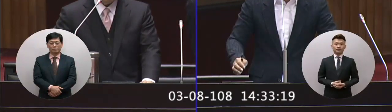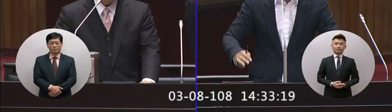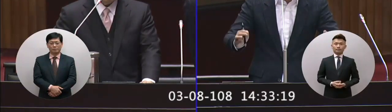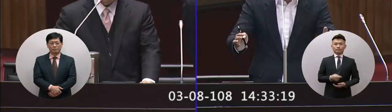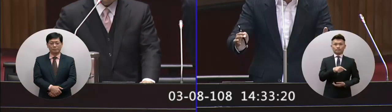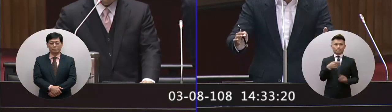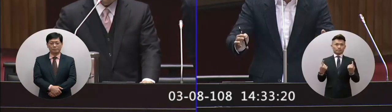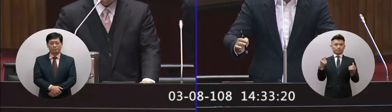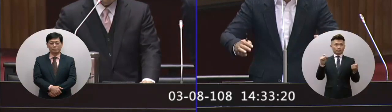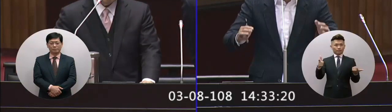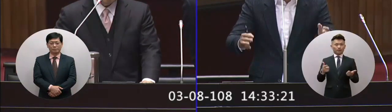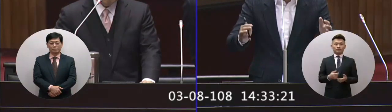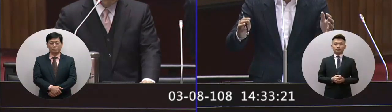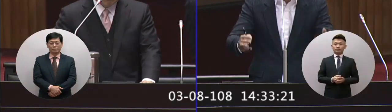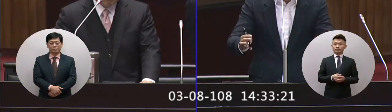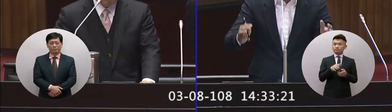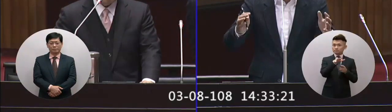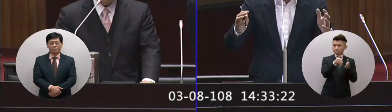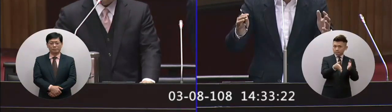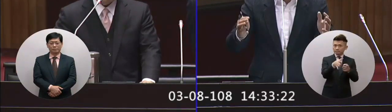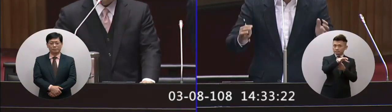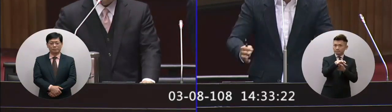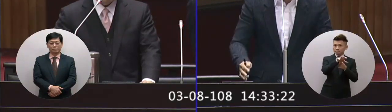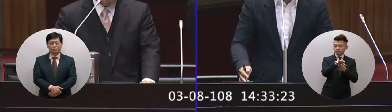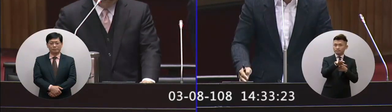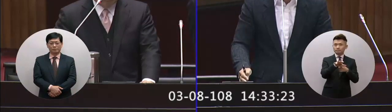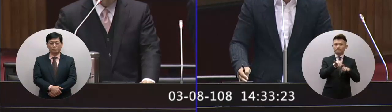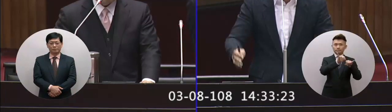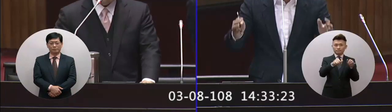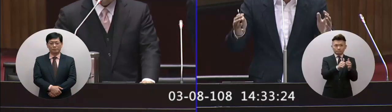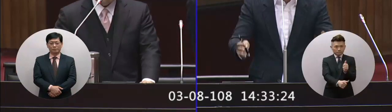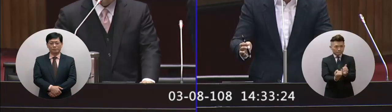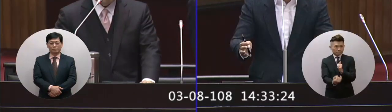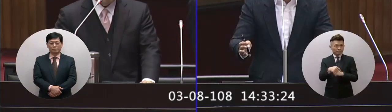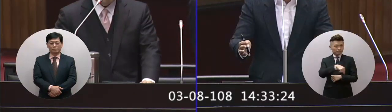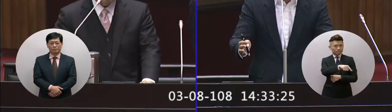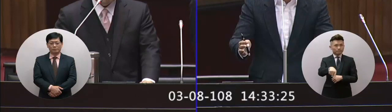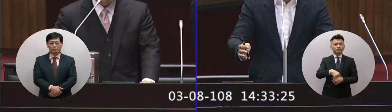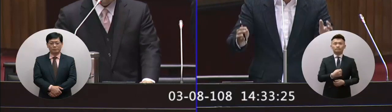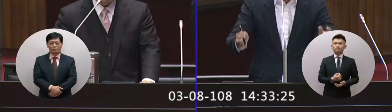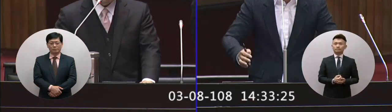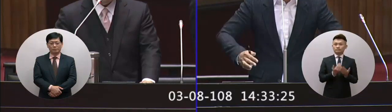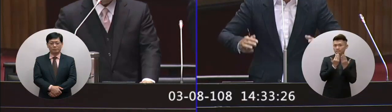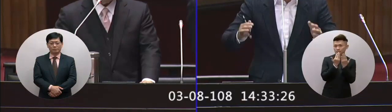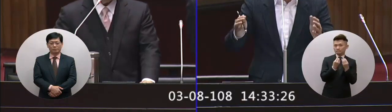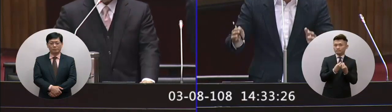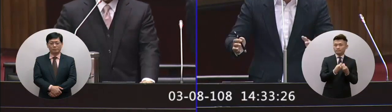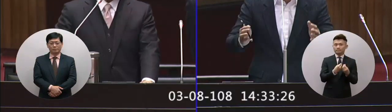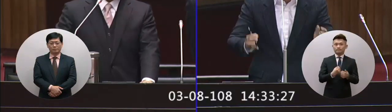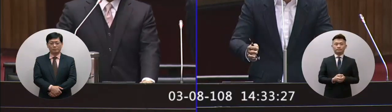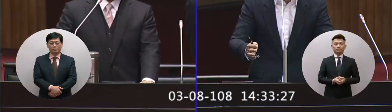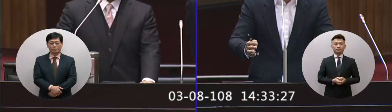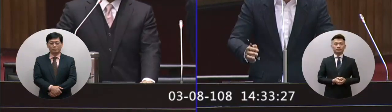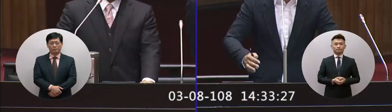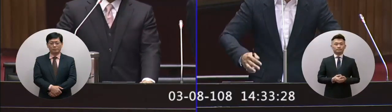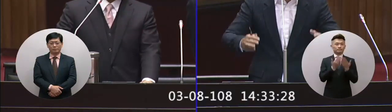所以我們來照顧農家輔助的農家主題這些農家主題我相信他